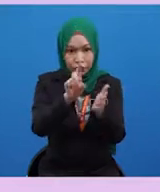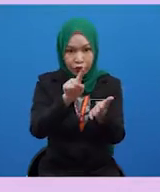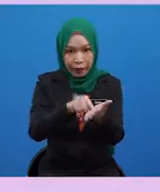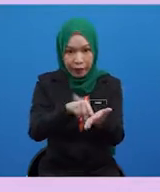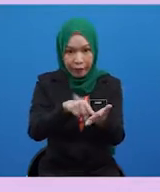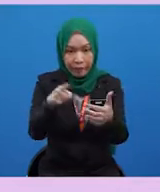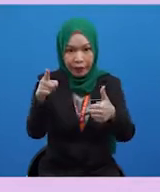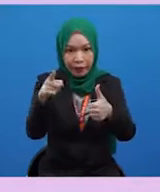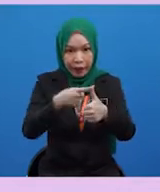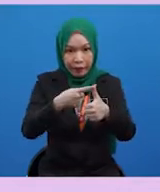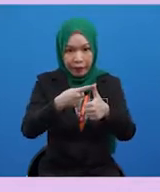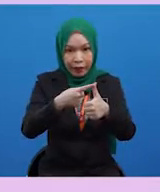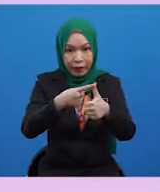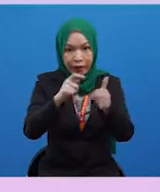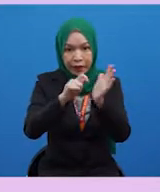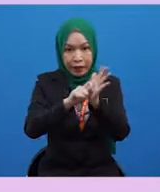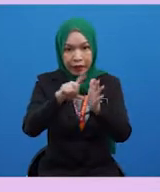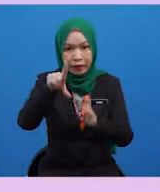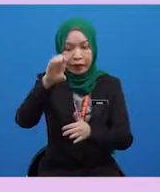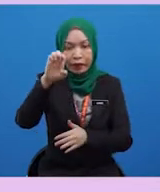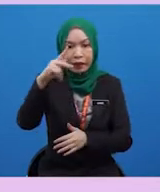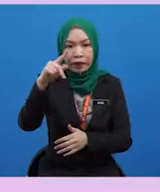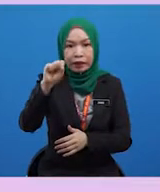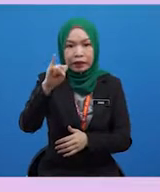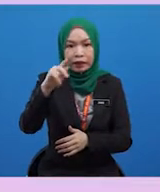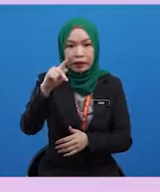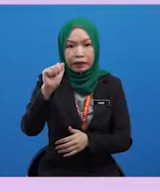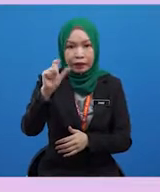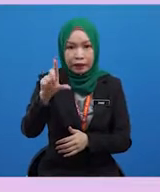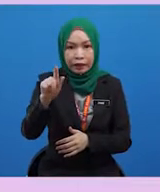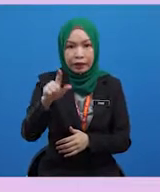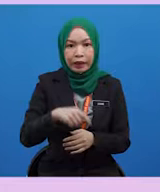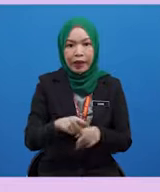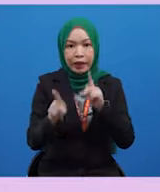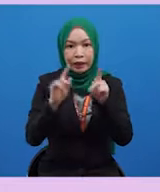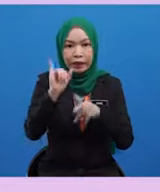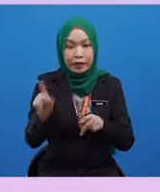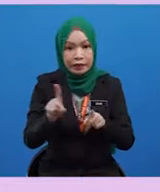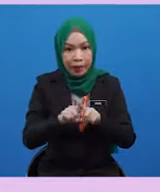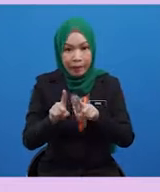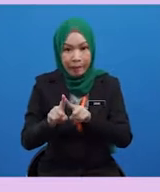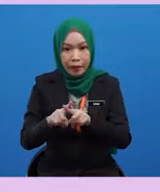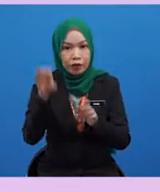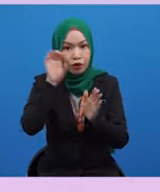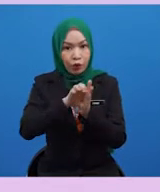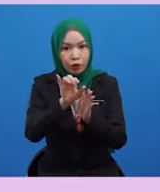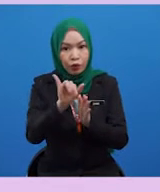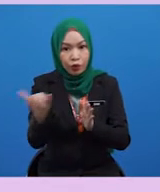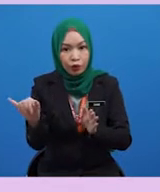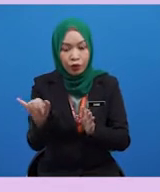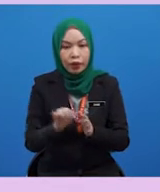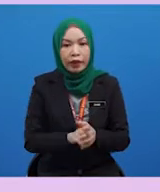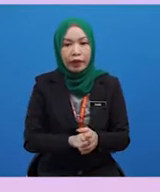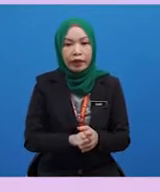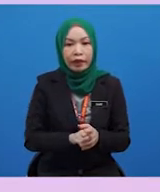Pertama, penanda leksikal pengulangan kata yang sama. Contoh wacana ialah,